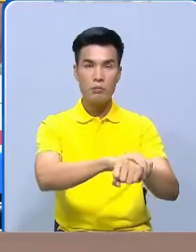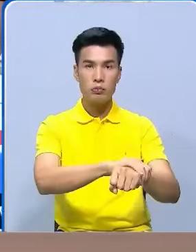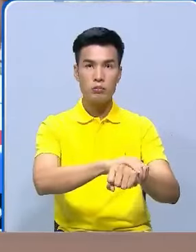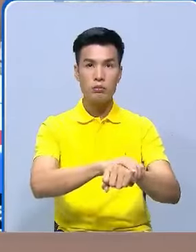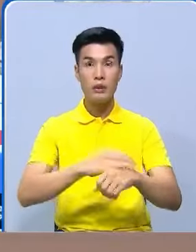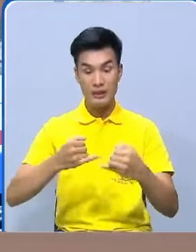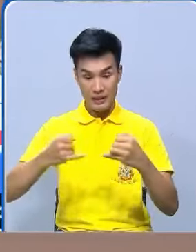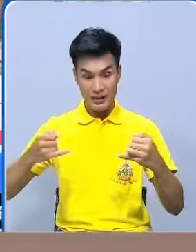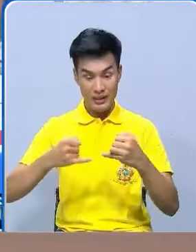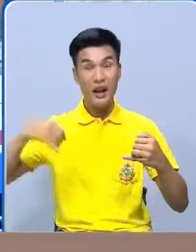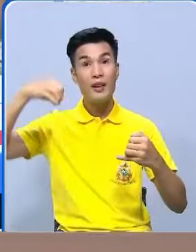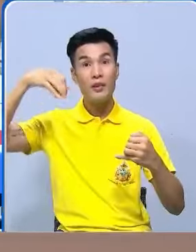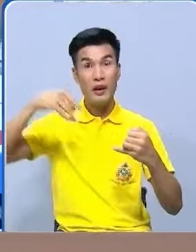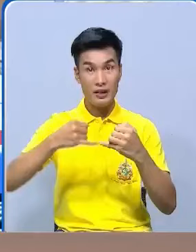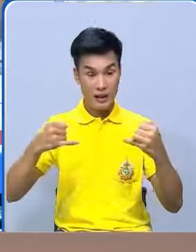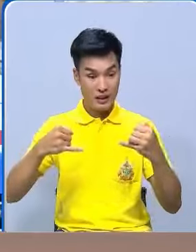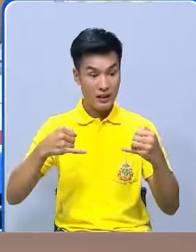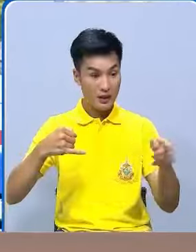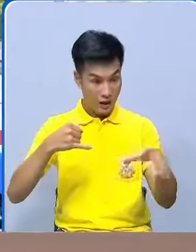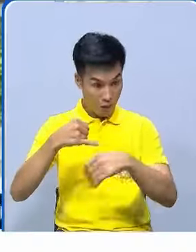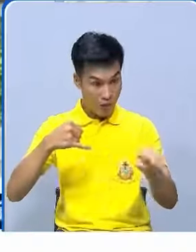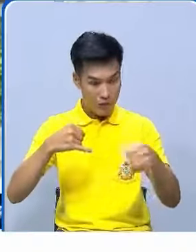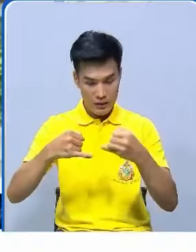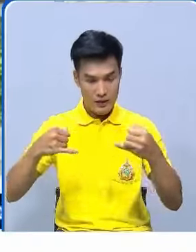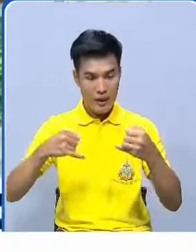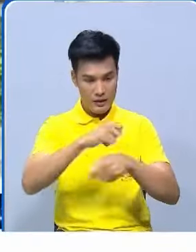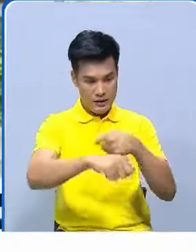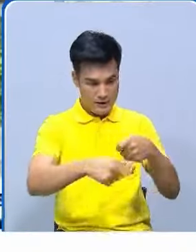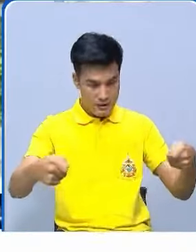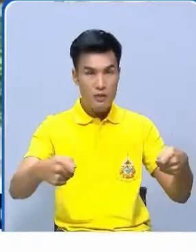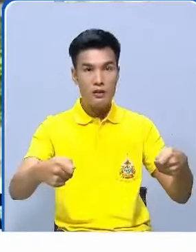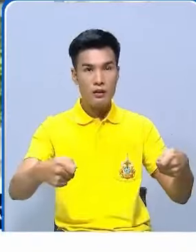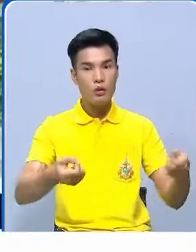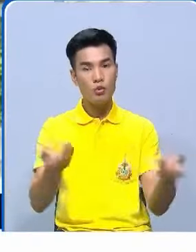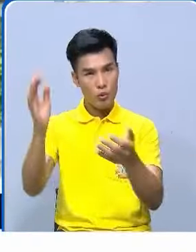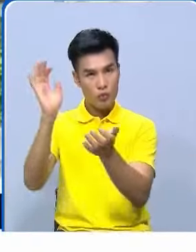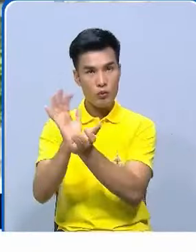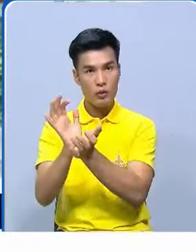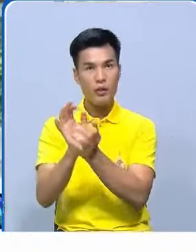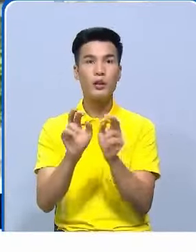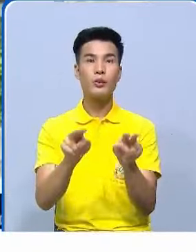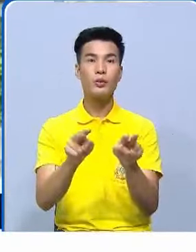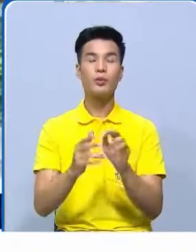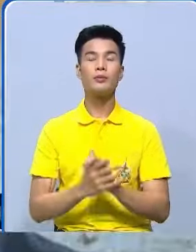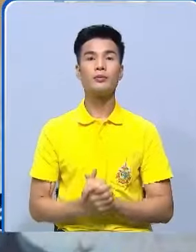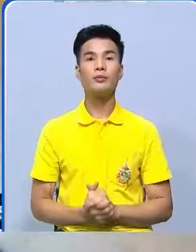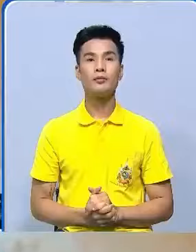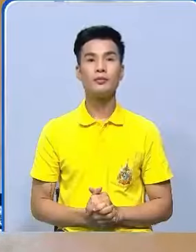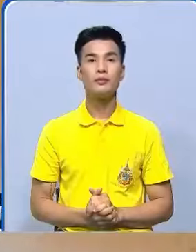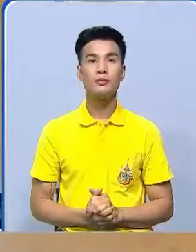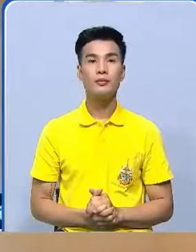ายคือลักสายไฟเอาสายไฟจับมัดมือมัดเท้ารอส่งเจ้าหน้าที่เลยเอาไปดูภาพกันหน่อยไหม